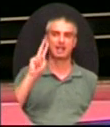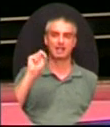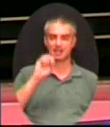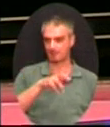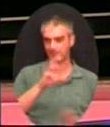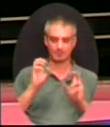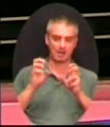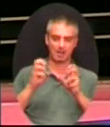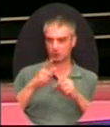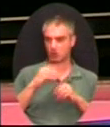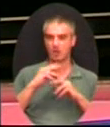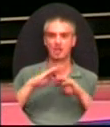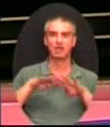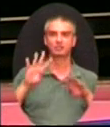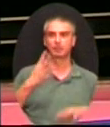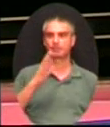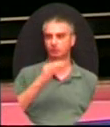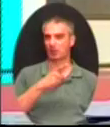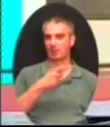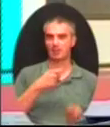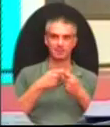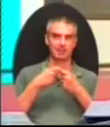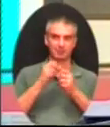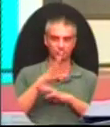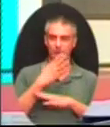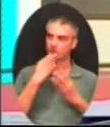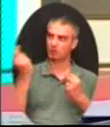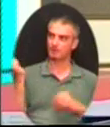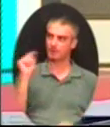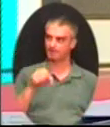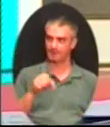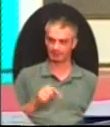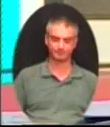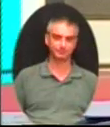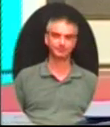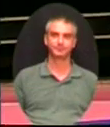ב' של התאגיד, ואנחנו מודים לך שבאת אלינו, חברת הכנסת פנינה תמנו שטה, תודה רבה.